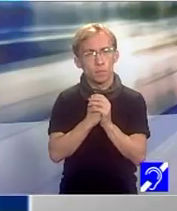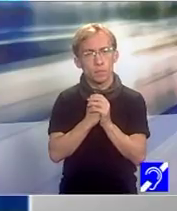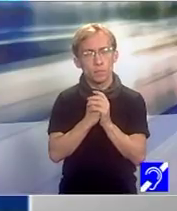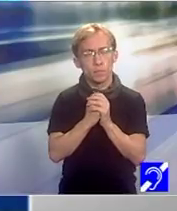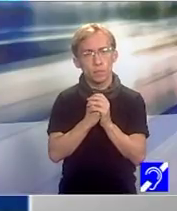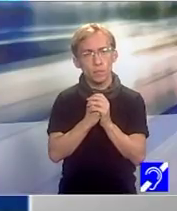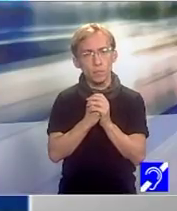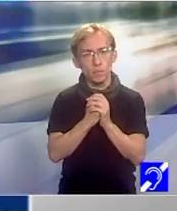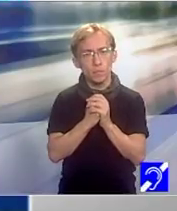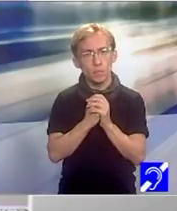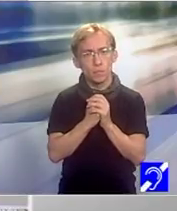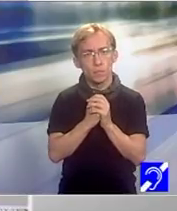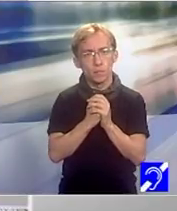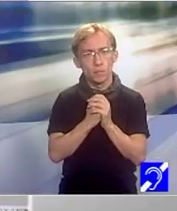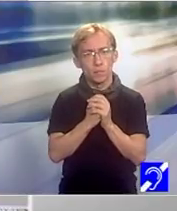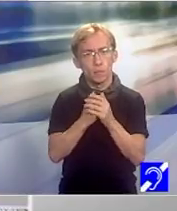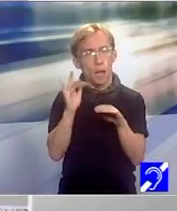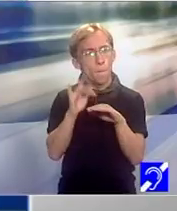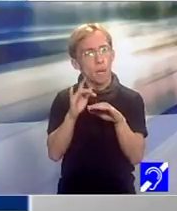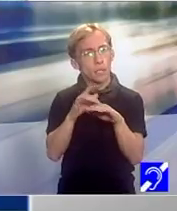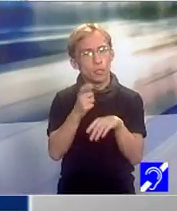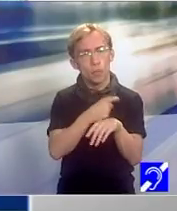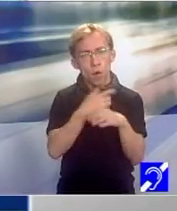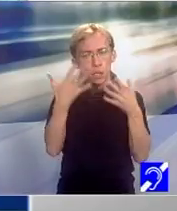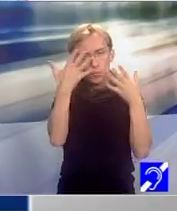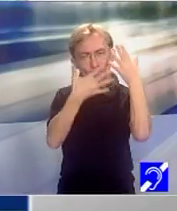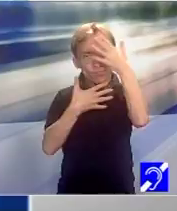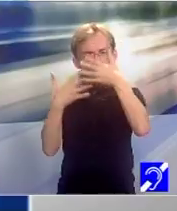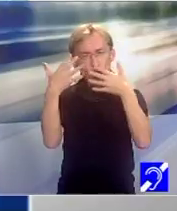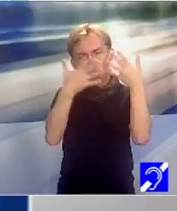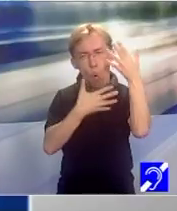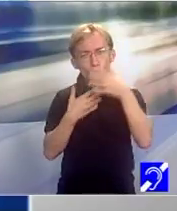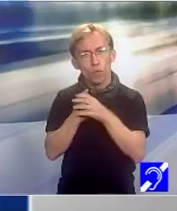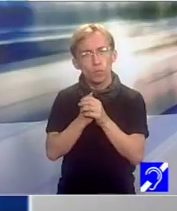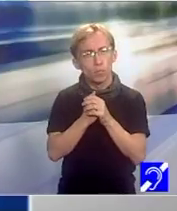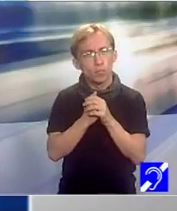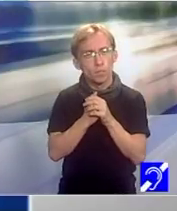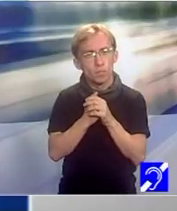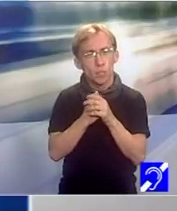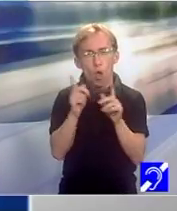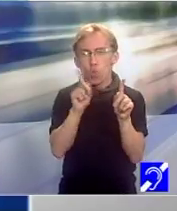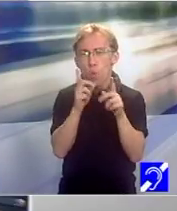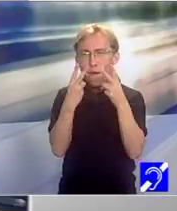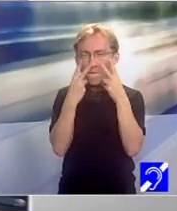dat medicii ar putea să confunde această afecțiune. Înțeleg că nu e așa